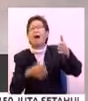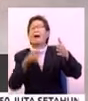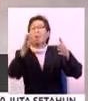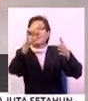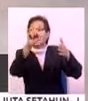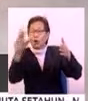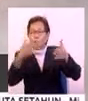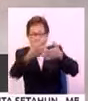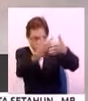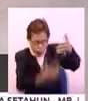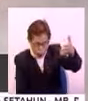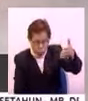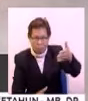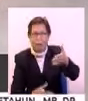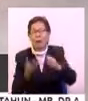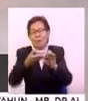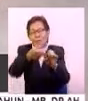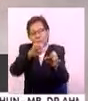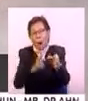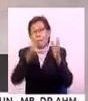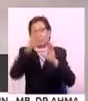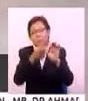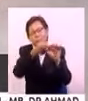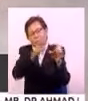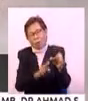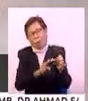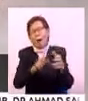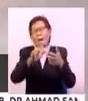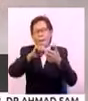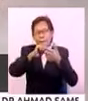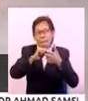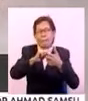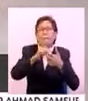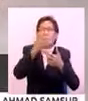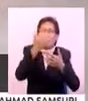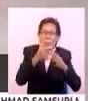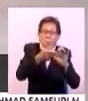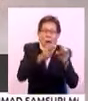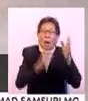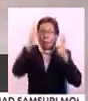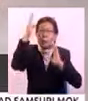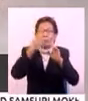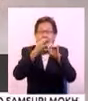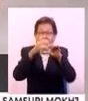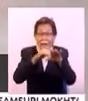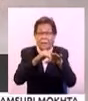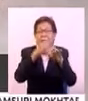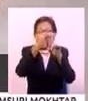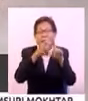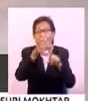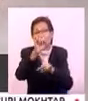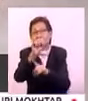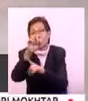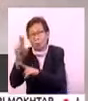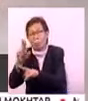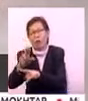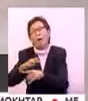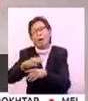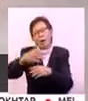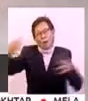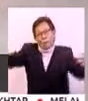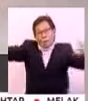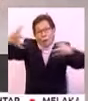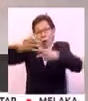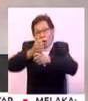sebaik melengkapkan prosedur penarikan diri Malaysia. Isu penarikan diri Malaysia daripada Statute Rome juga disentuh semasa sesi